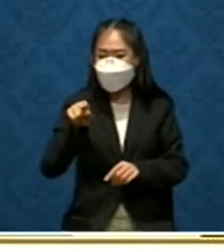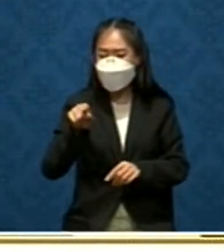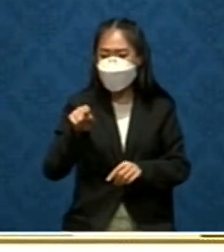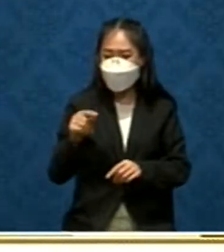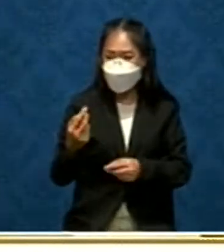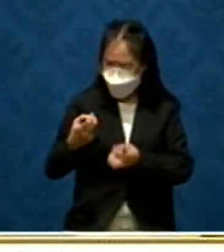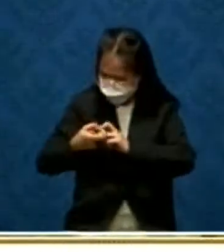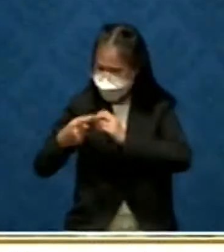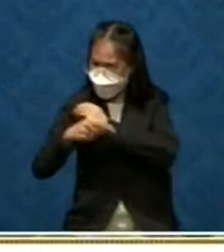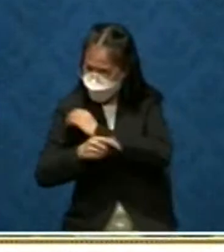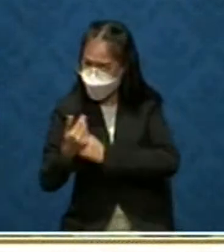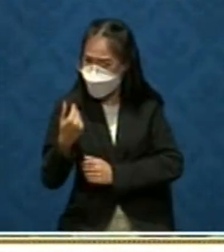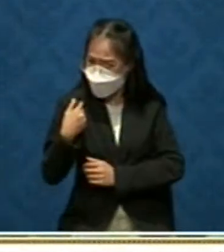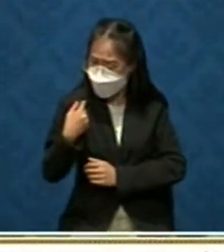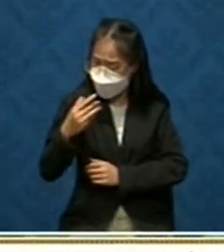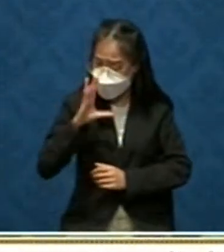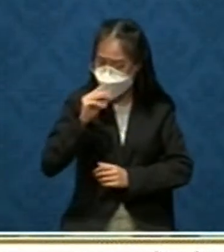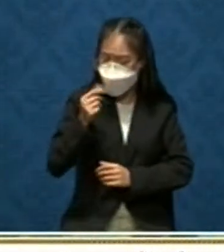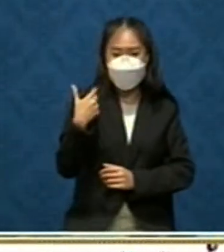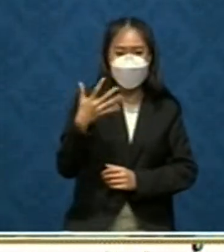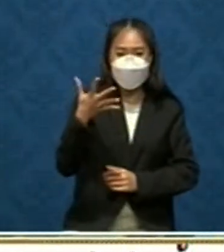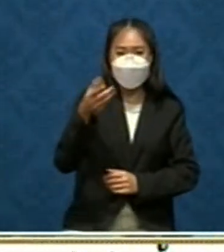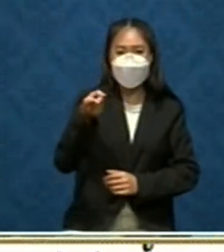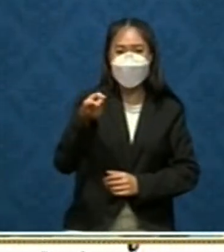ถฎตมีคพูดกัทักคำเลยนะ